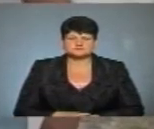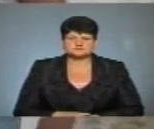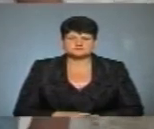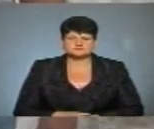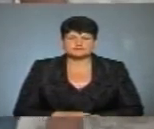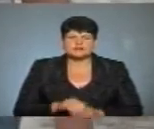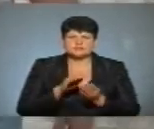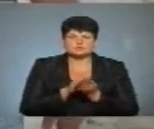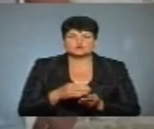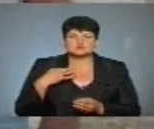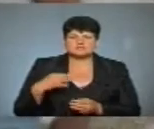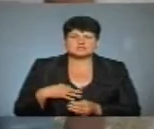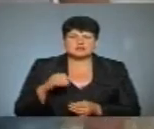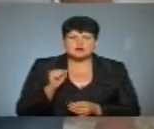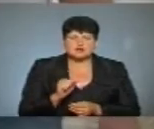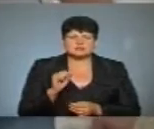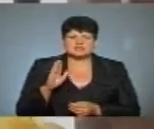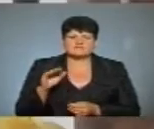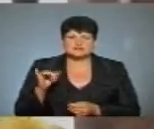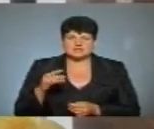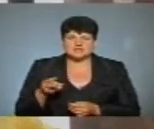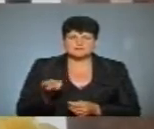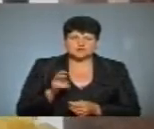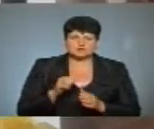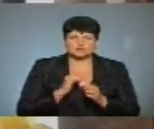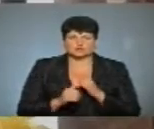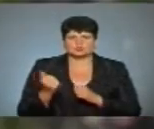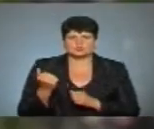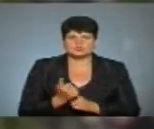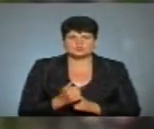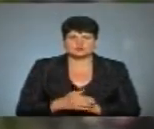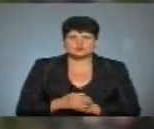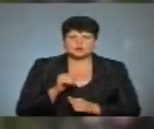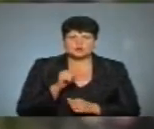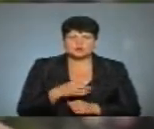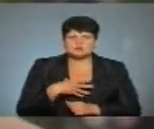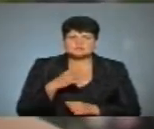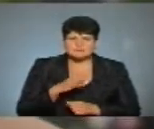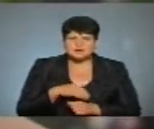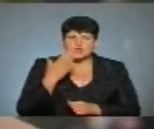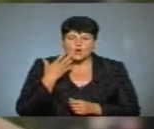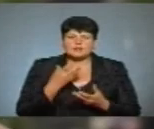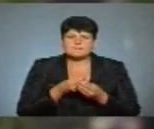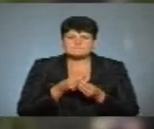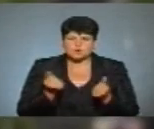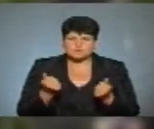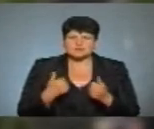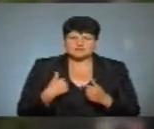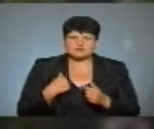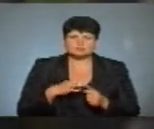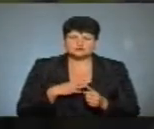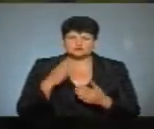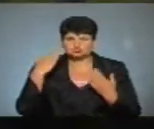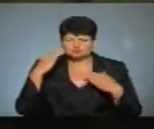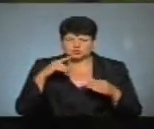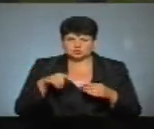На могилу до сина Алла та Віталій Лабуткіни приходять щотижня. За його смерті, коли він пропав, нам приходили чужі